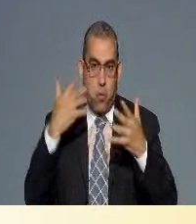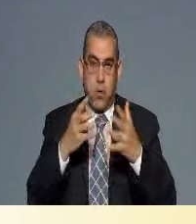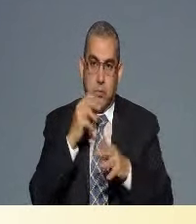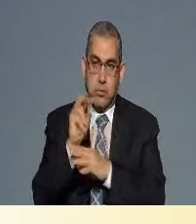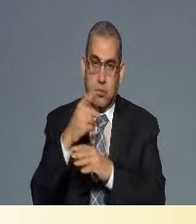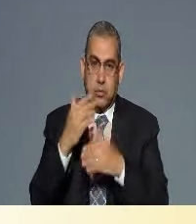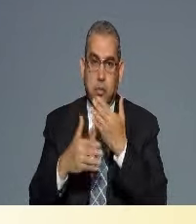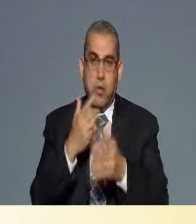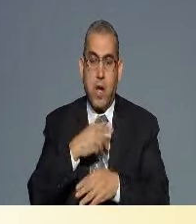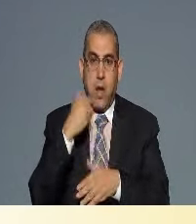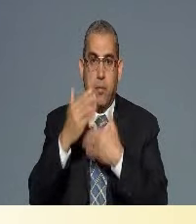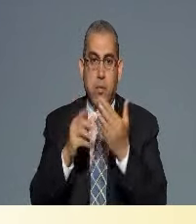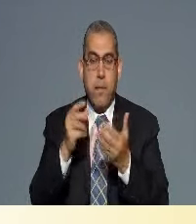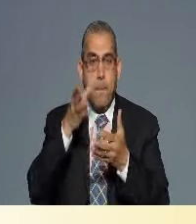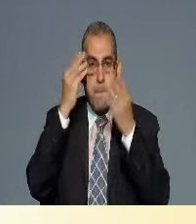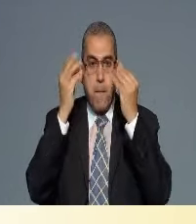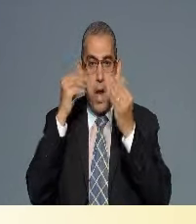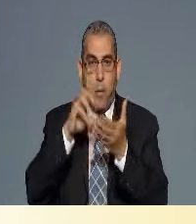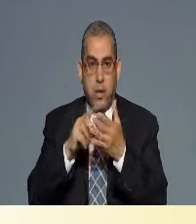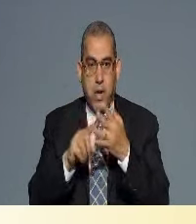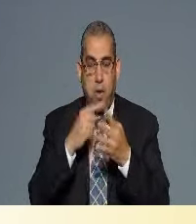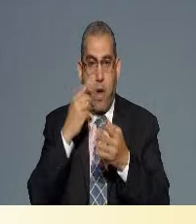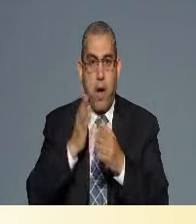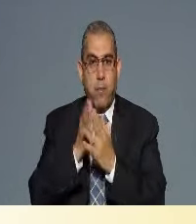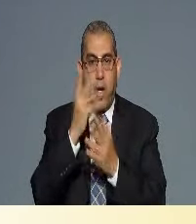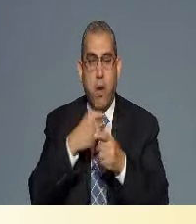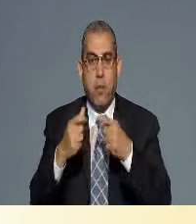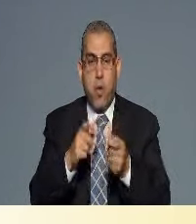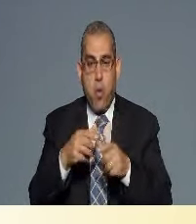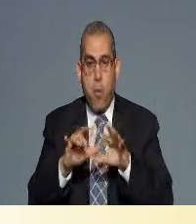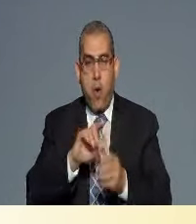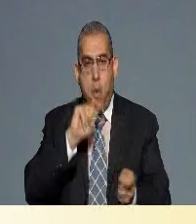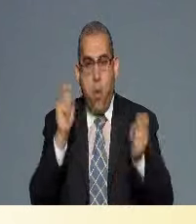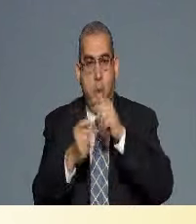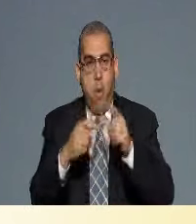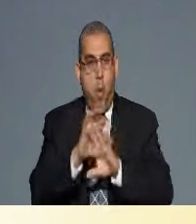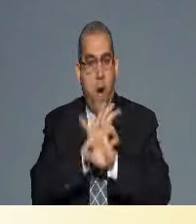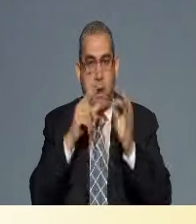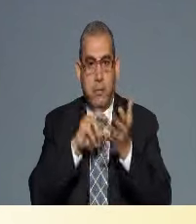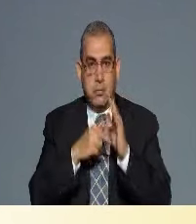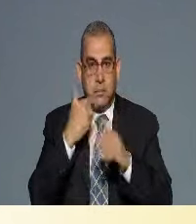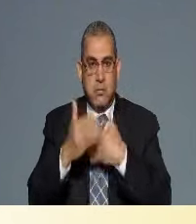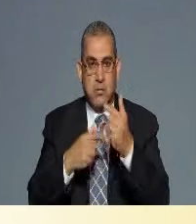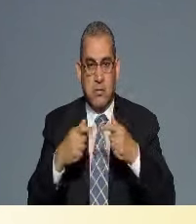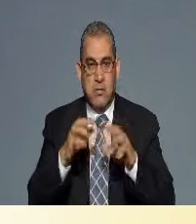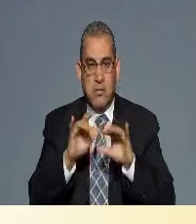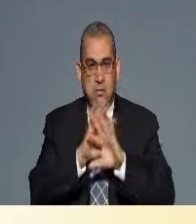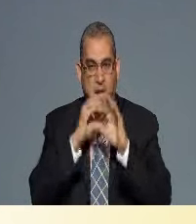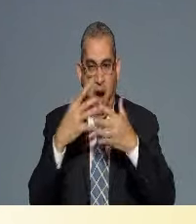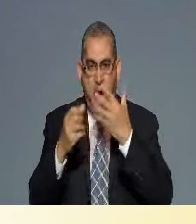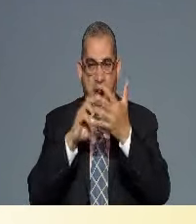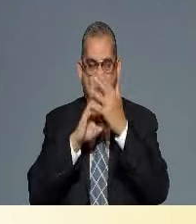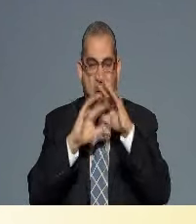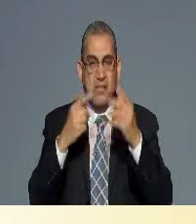رقمنه وتكنولوجيا المعلومات، بنتكلم سيادتك عن تحول رقمي، دور كبير جدا في عمليه الرقمنه